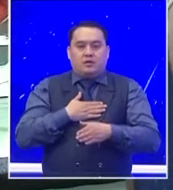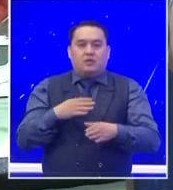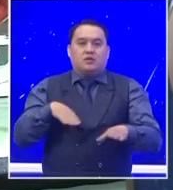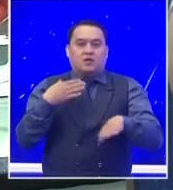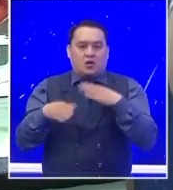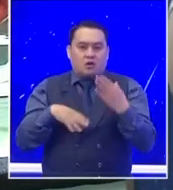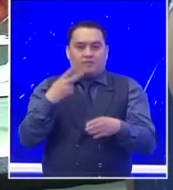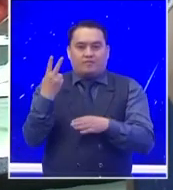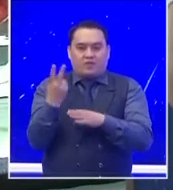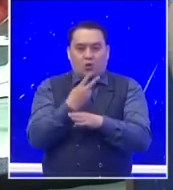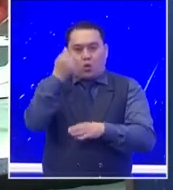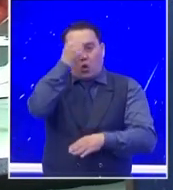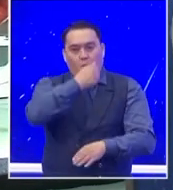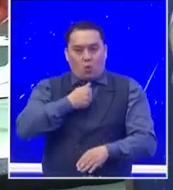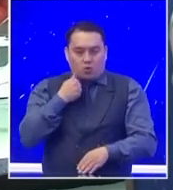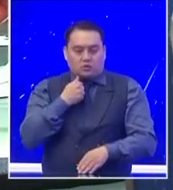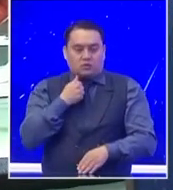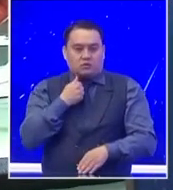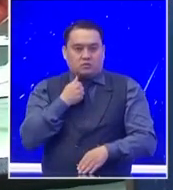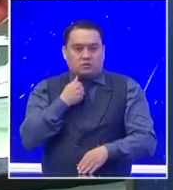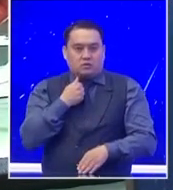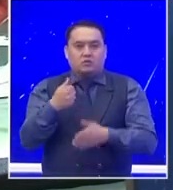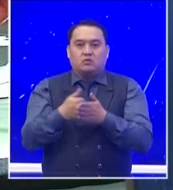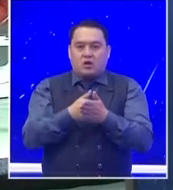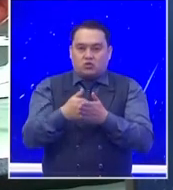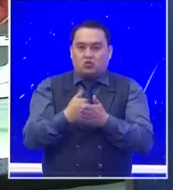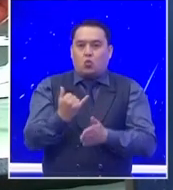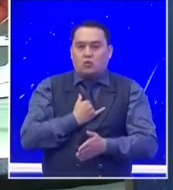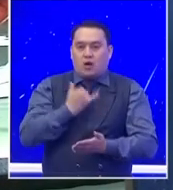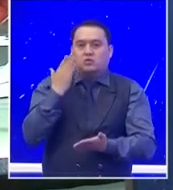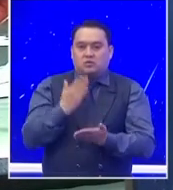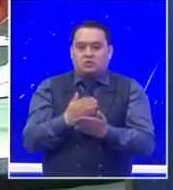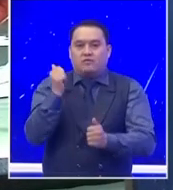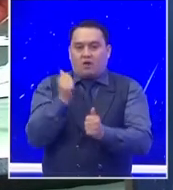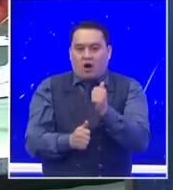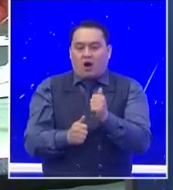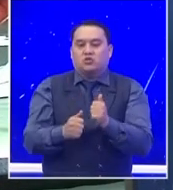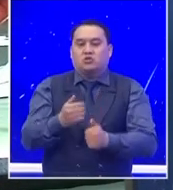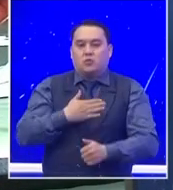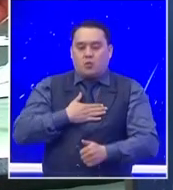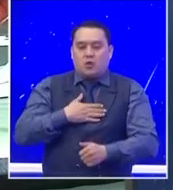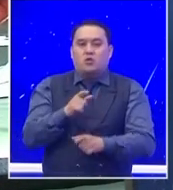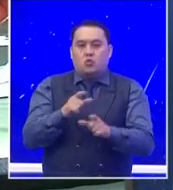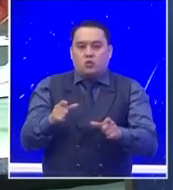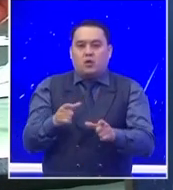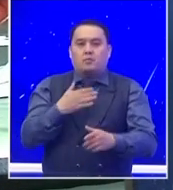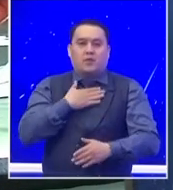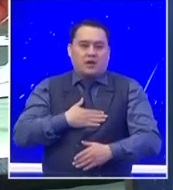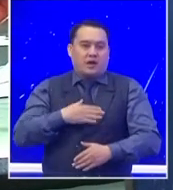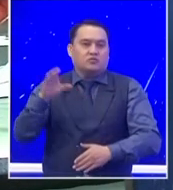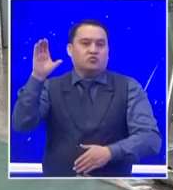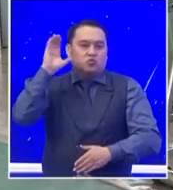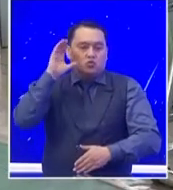Тренирую я уже 2-й год, получается. Достижения у нас имеются у каждой моей клиентки. Всегда приятно слушать